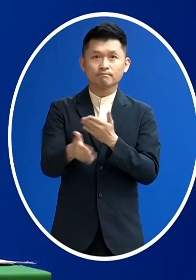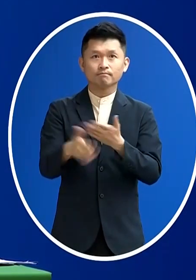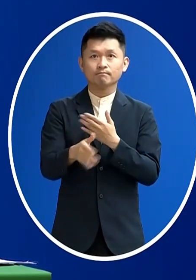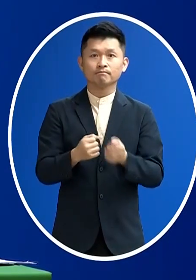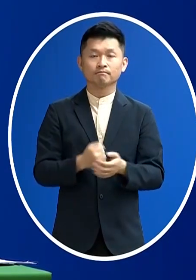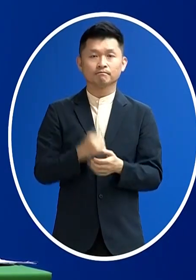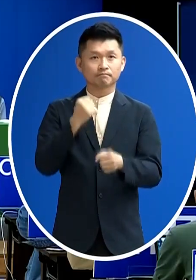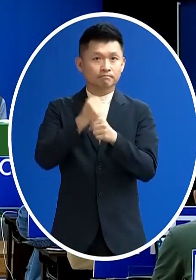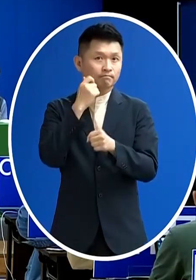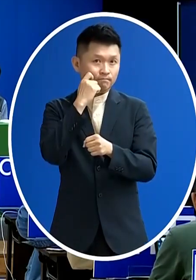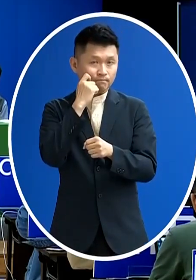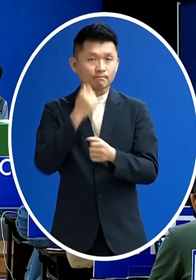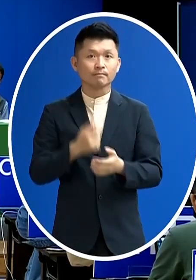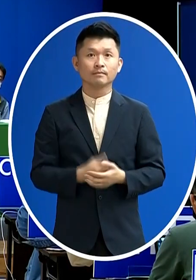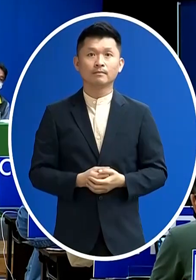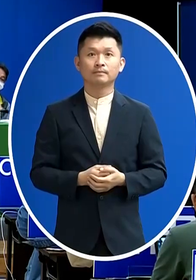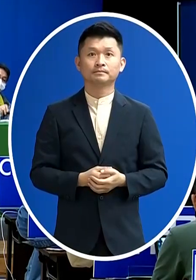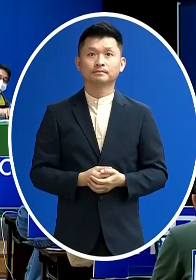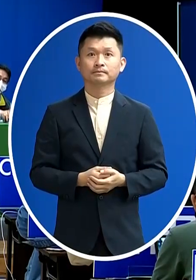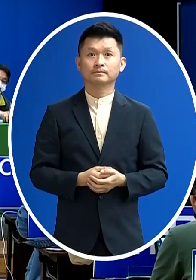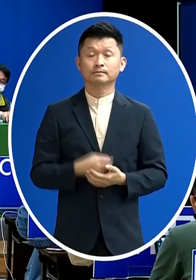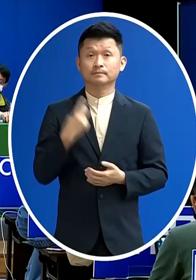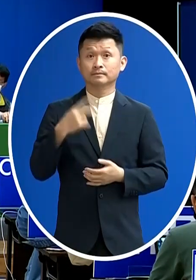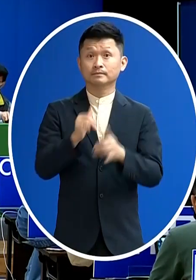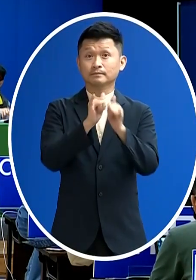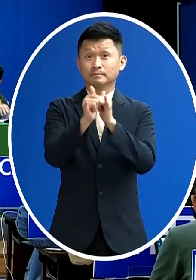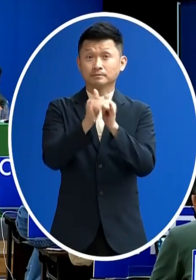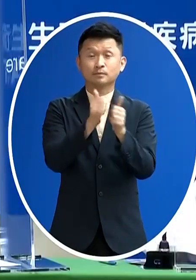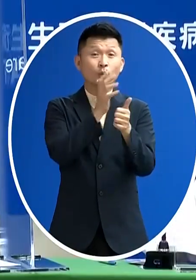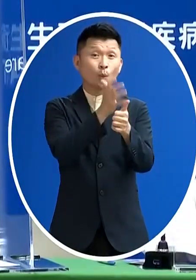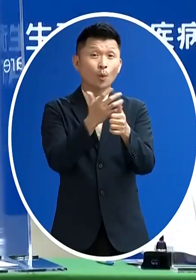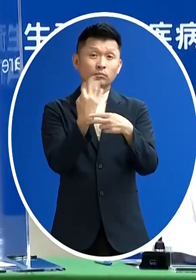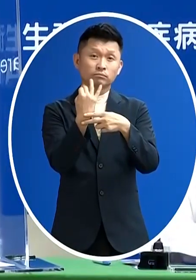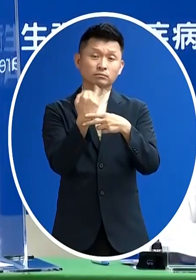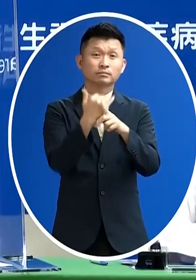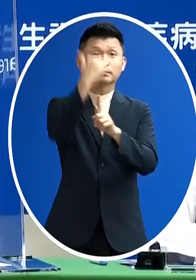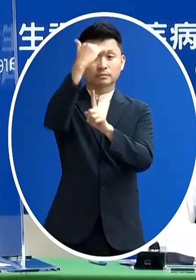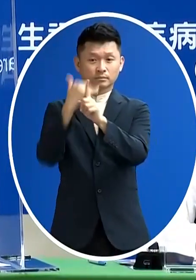易。 至于在民调当然有高高低低